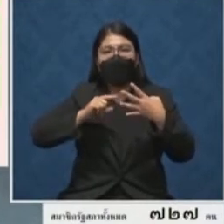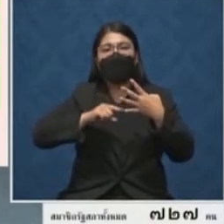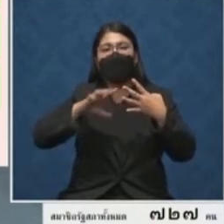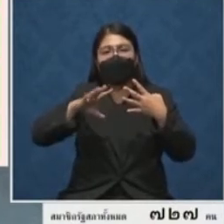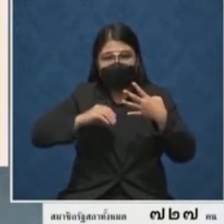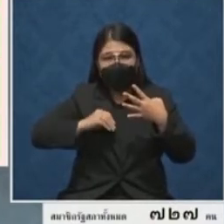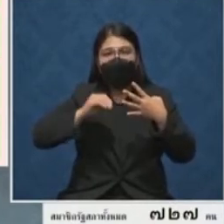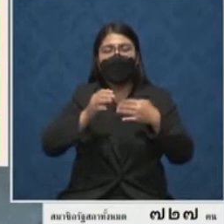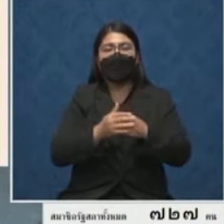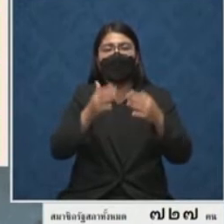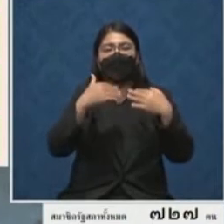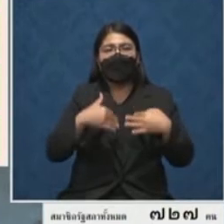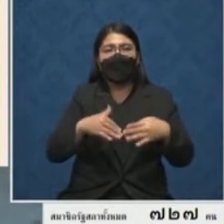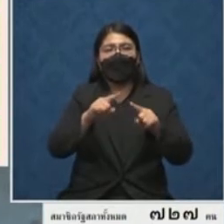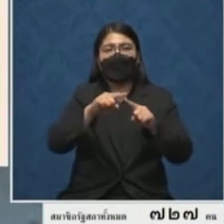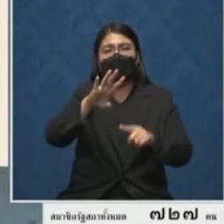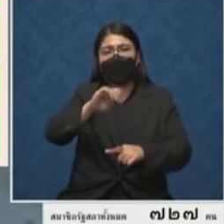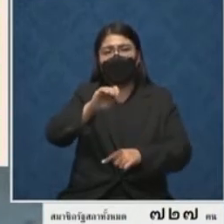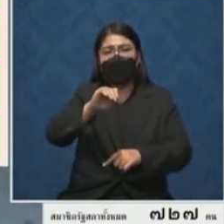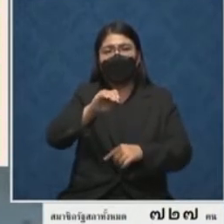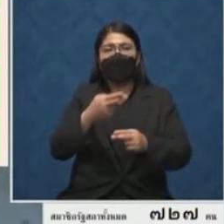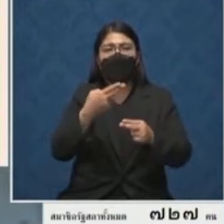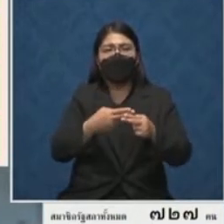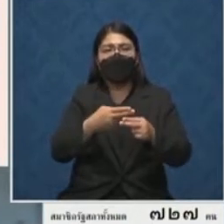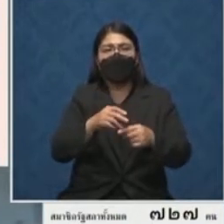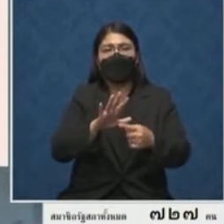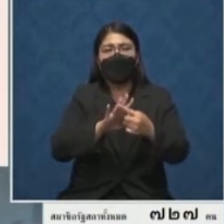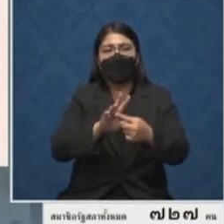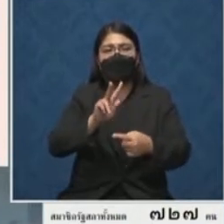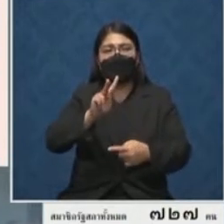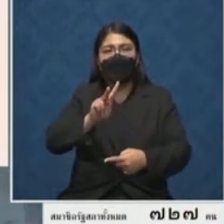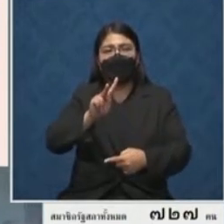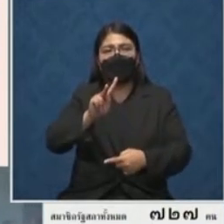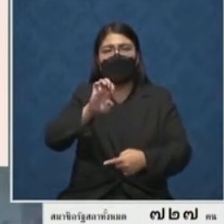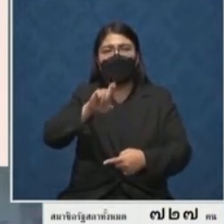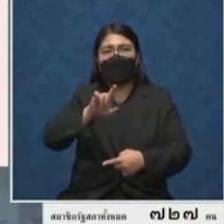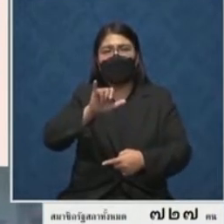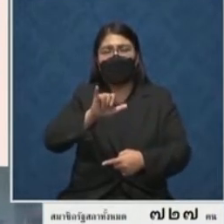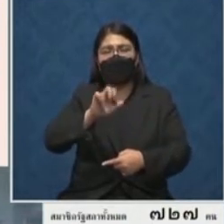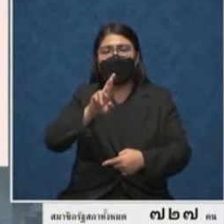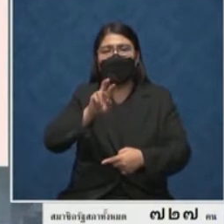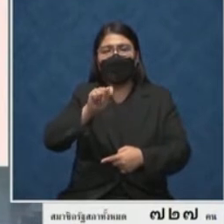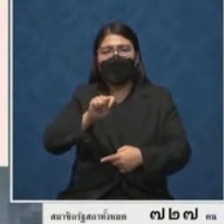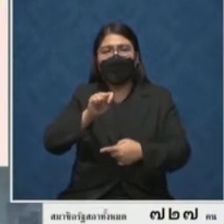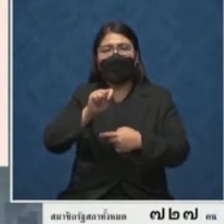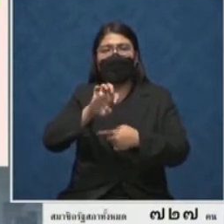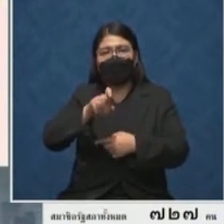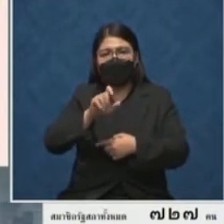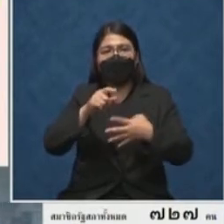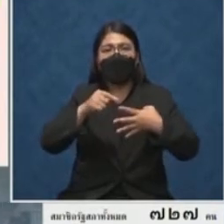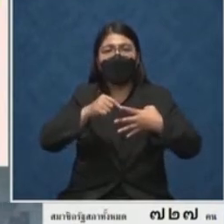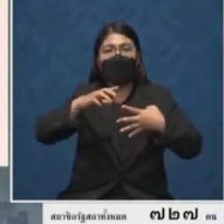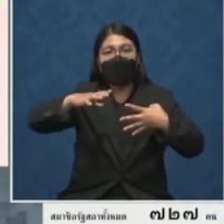การครับ 40นายเกียรติเหลืองขจรวิทย ์1รับหลักการ2